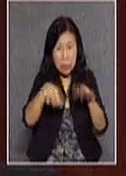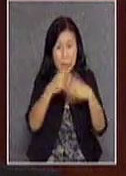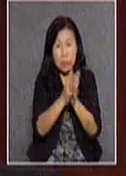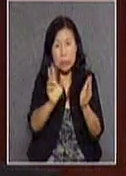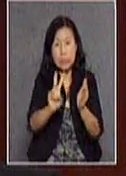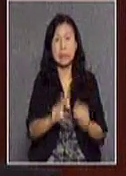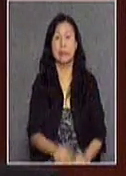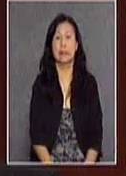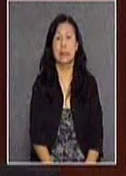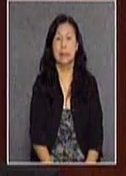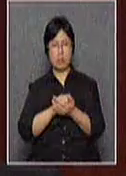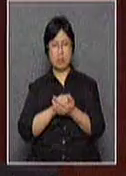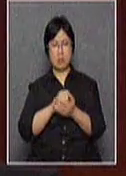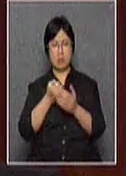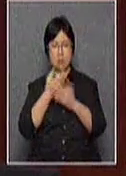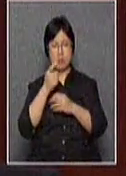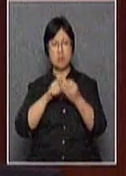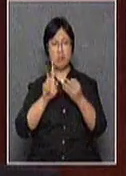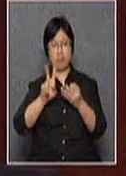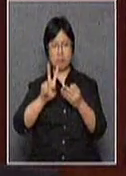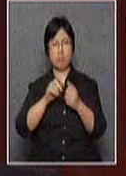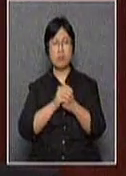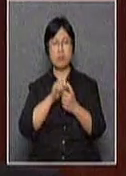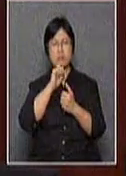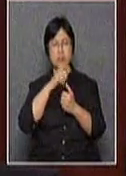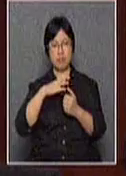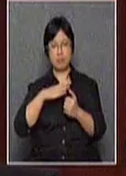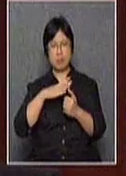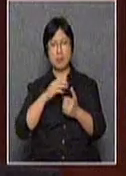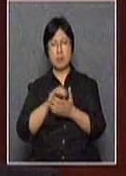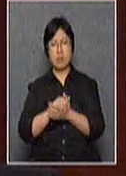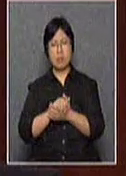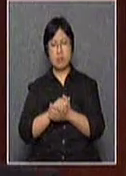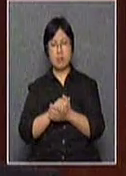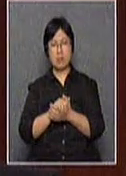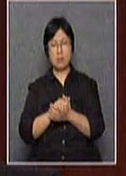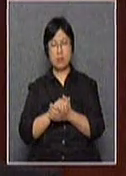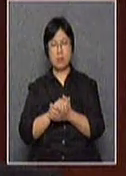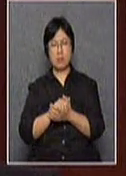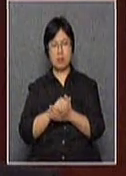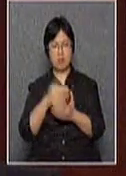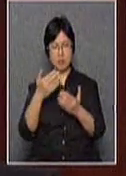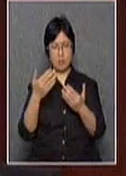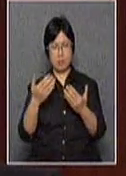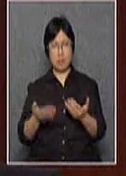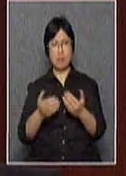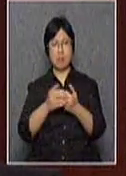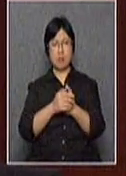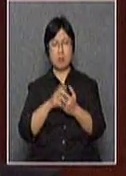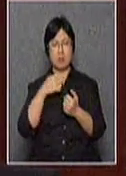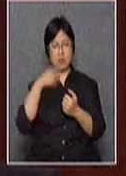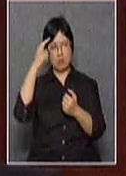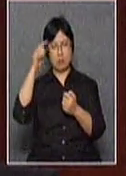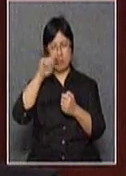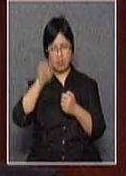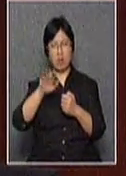個動議人又同，變成出現這樣的情況。但是呢，就現在我們知道這個問題之